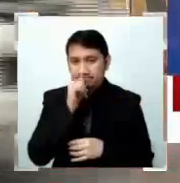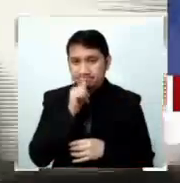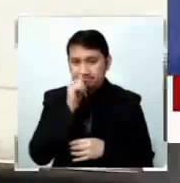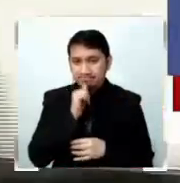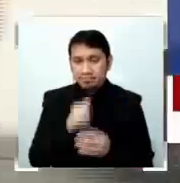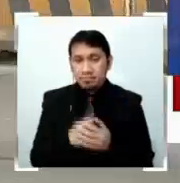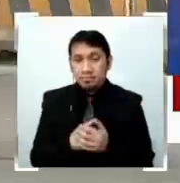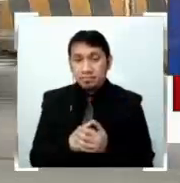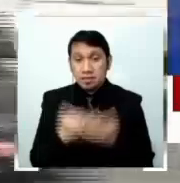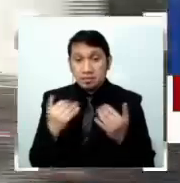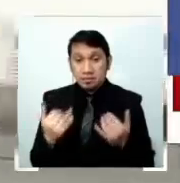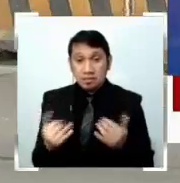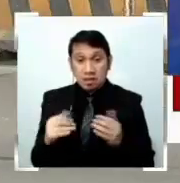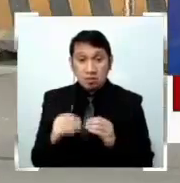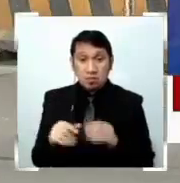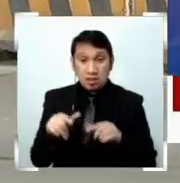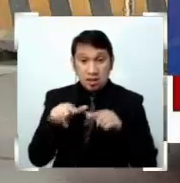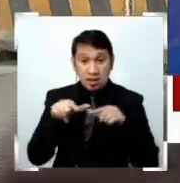bumaba po ng level 2,